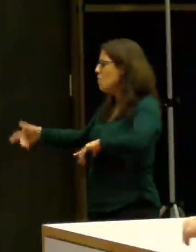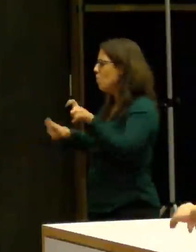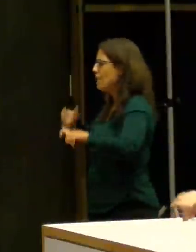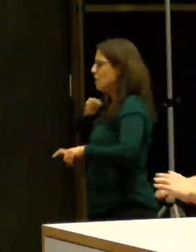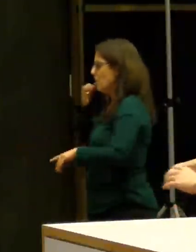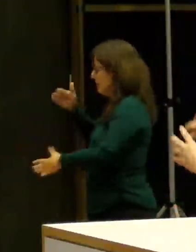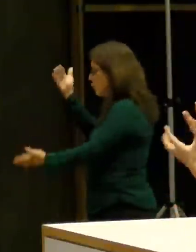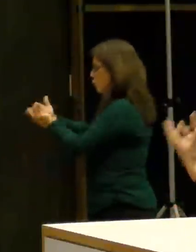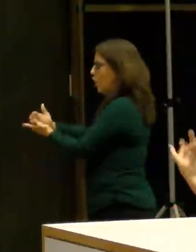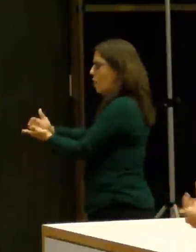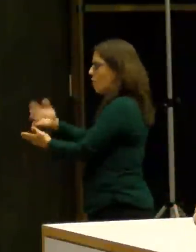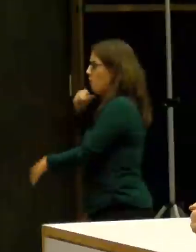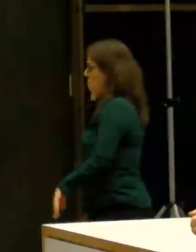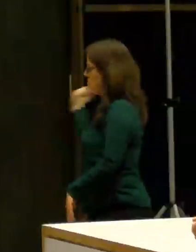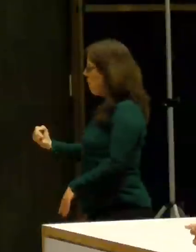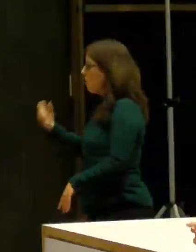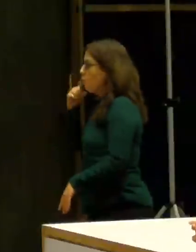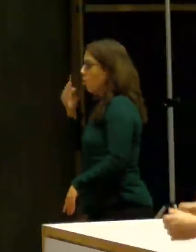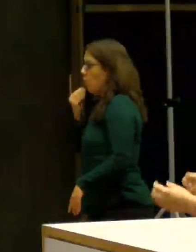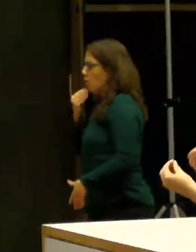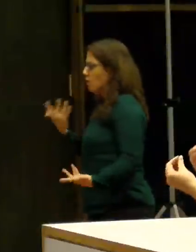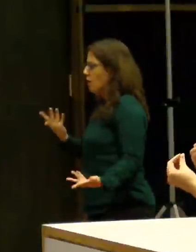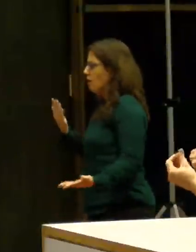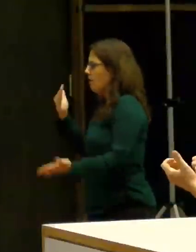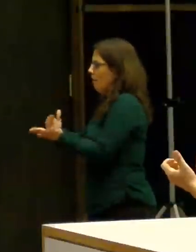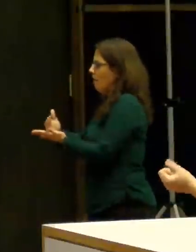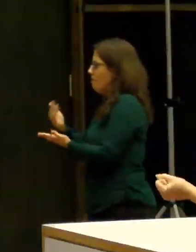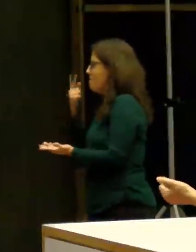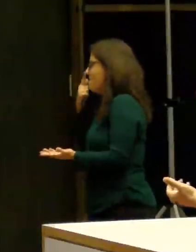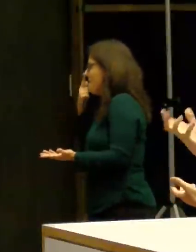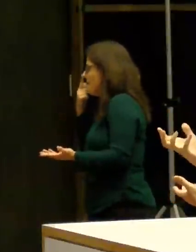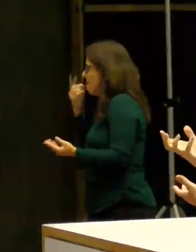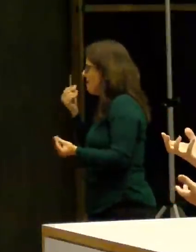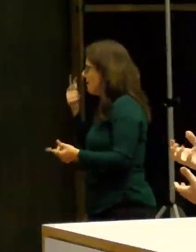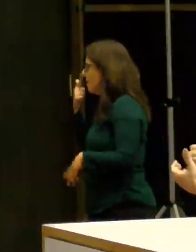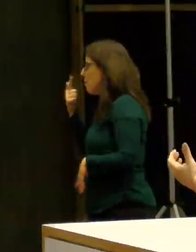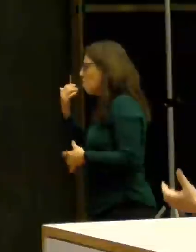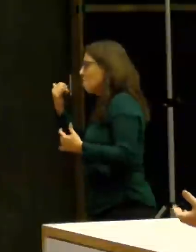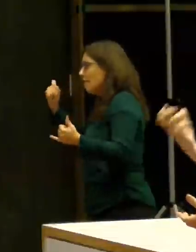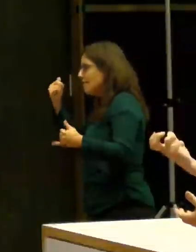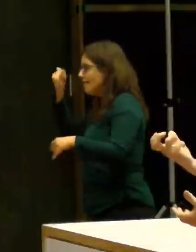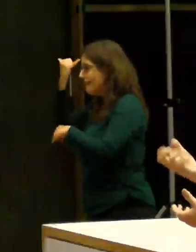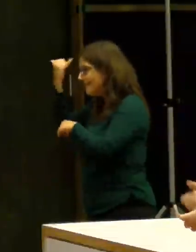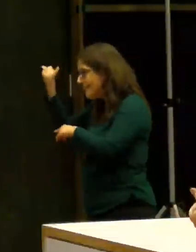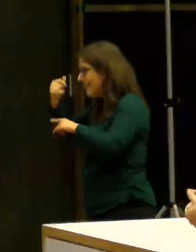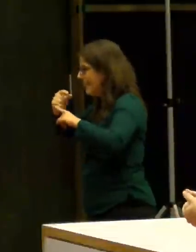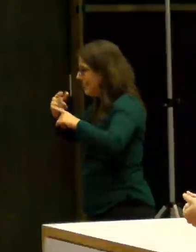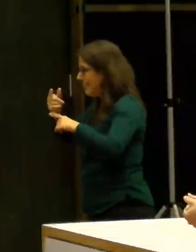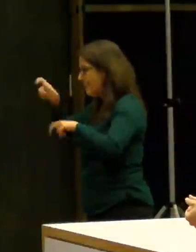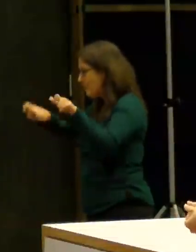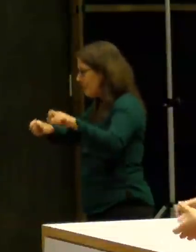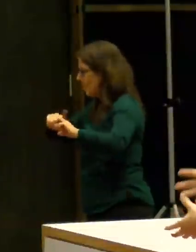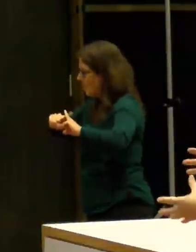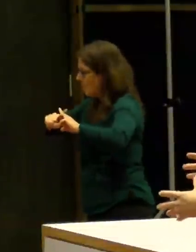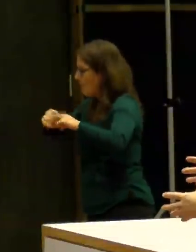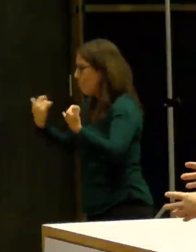à ce massacre, à ce meurtre alimentaire. Voilà, on a l'impression qu'il y a encore des idées à faire passer, des gens à convaincre, avant de